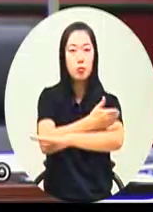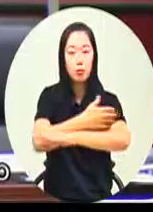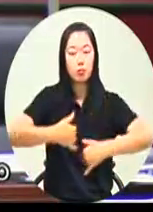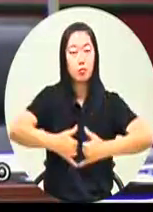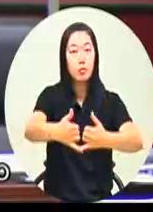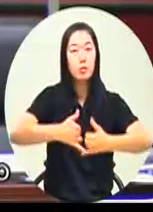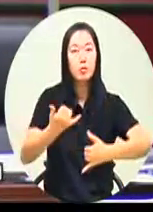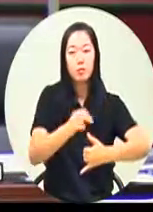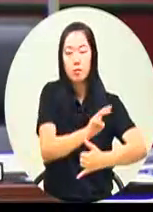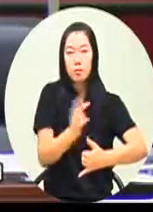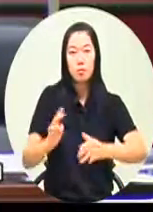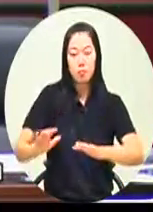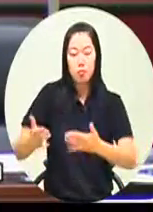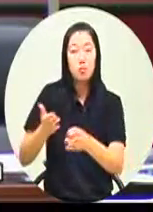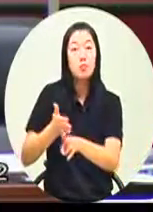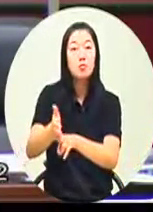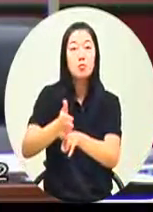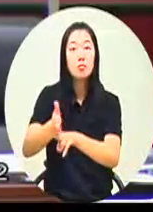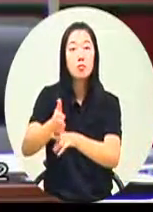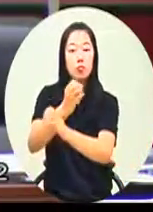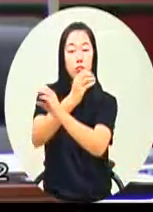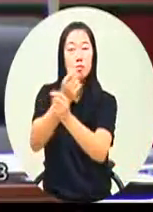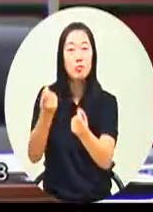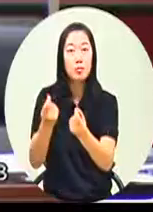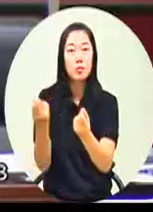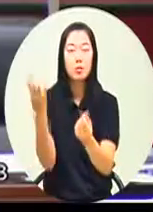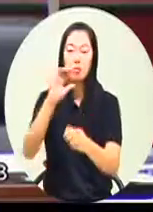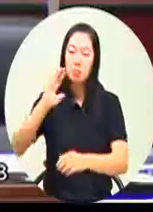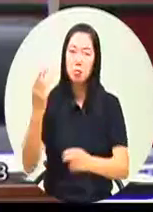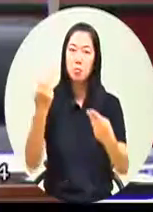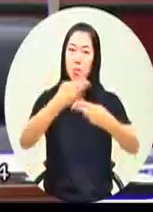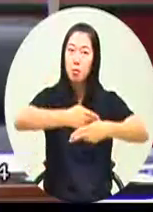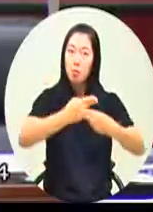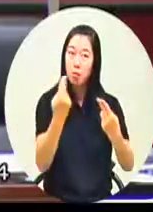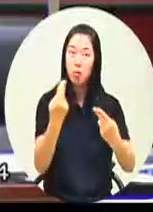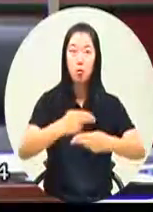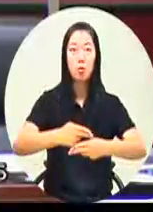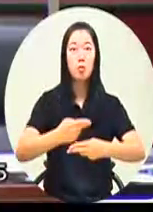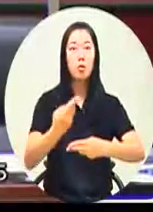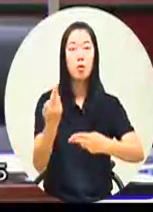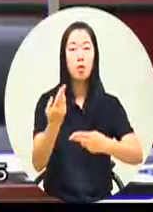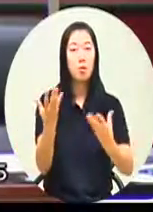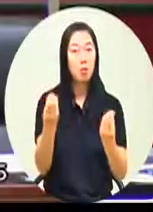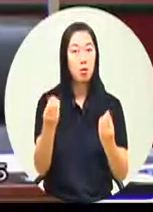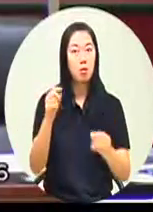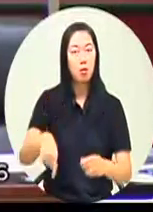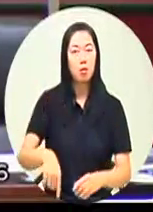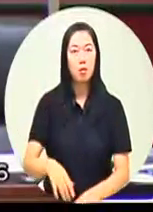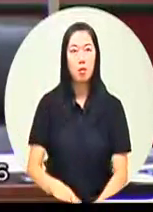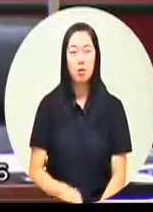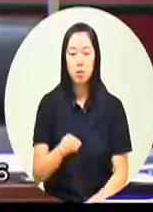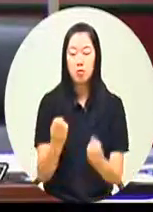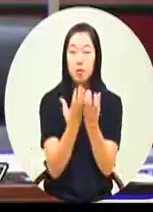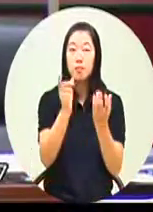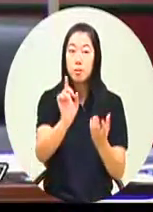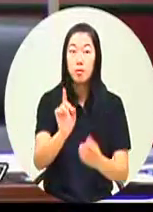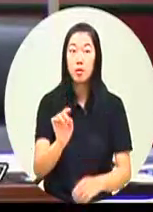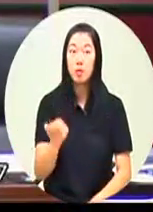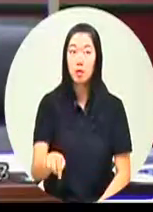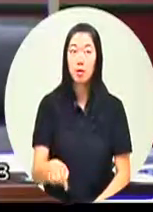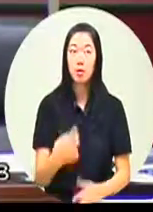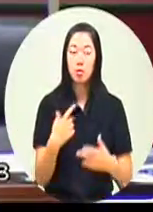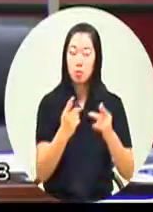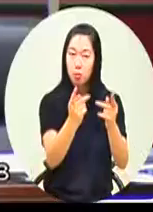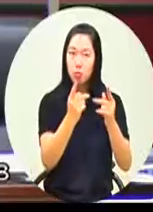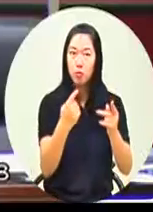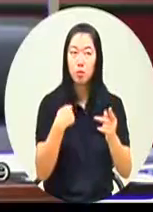过的路段，但是栅栏不见了，平交道也不见了，那这个会出现一个问题，我们跟捷运是用的是